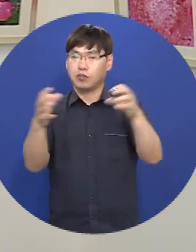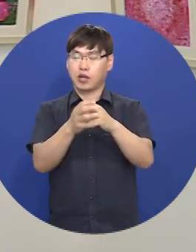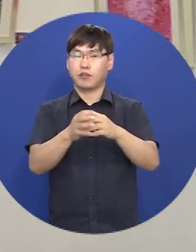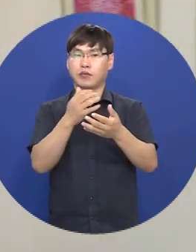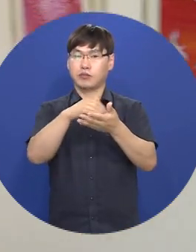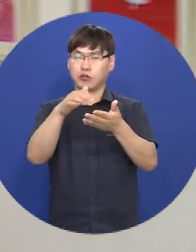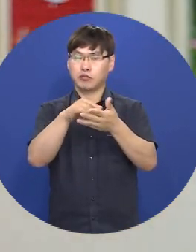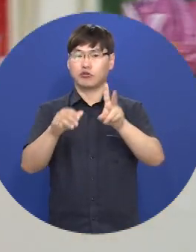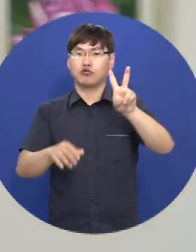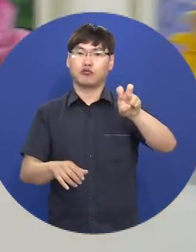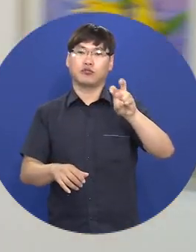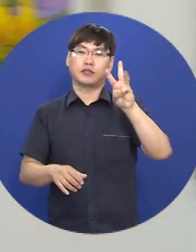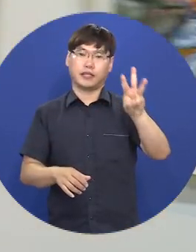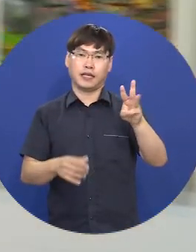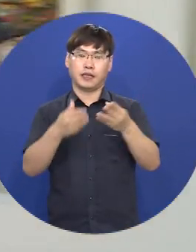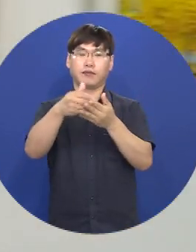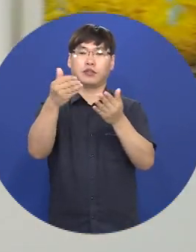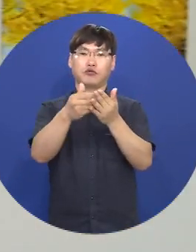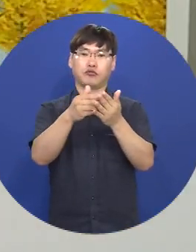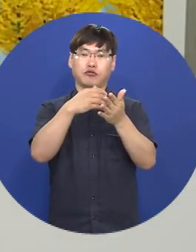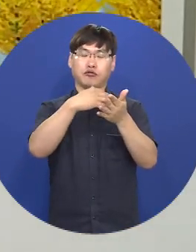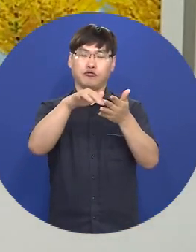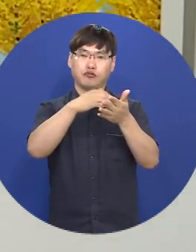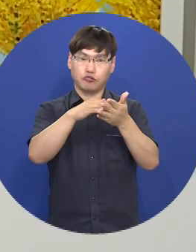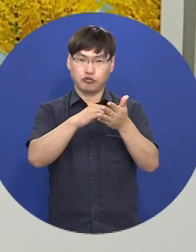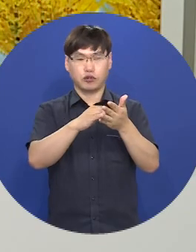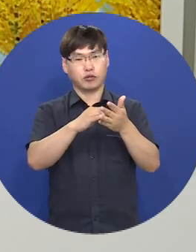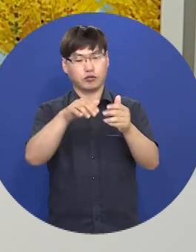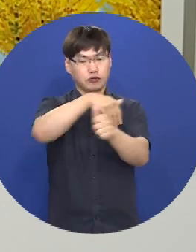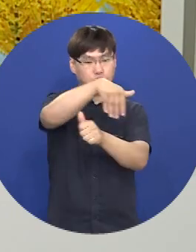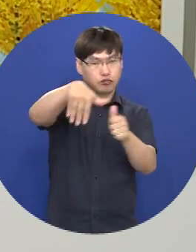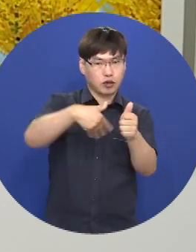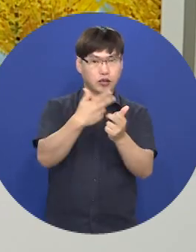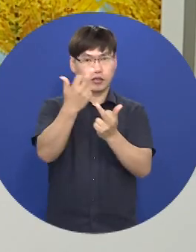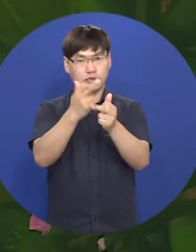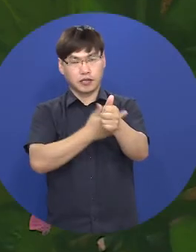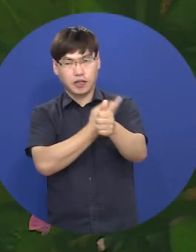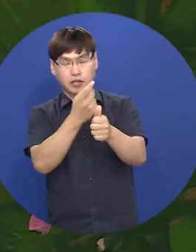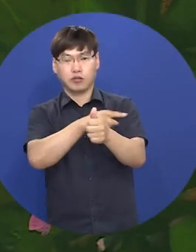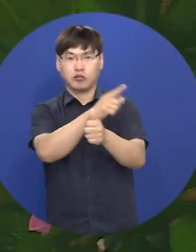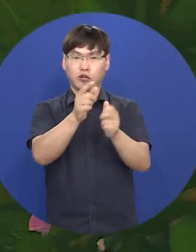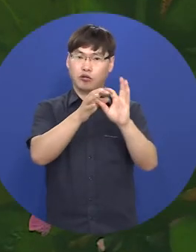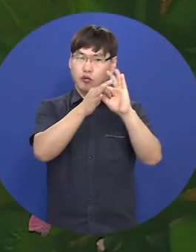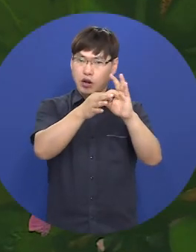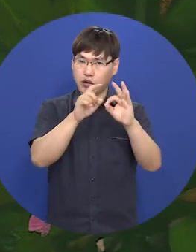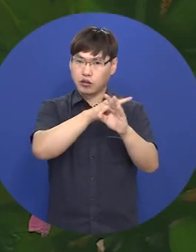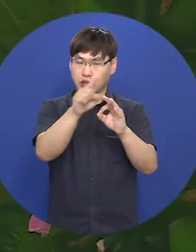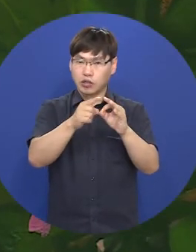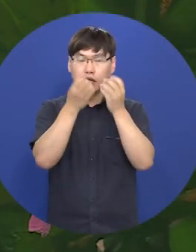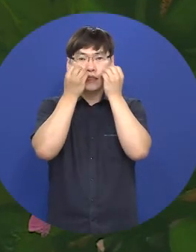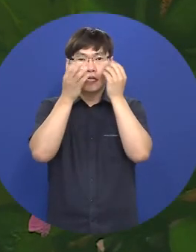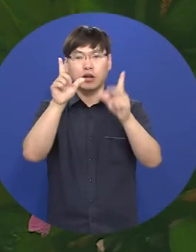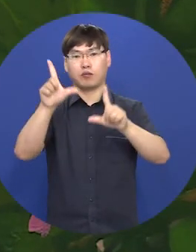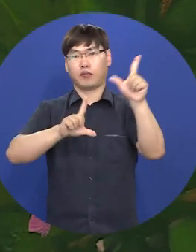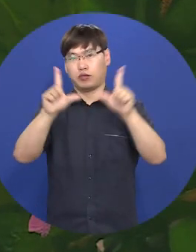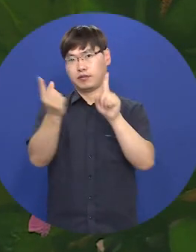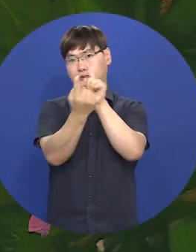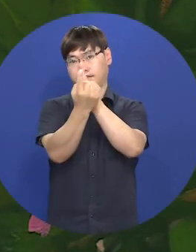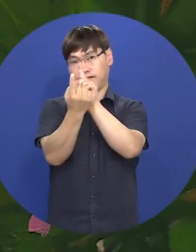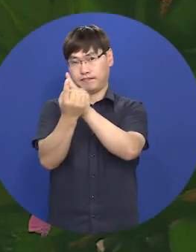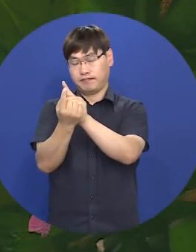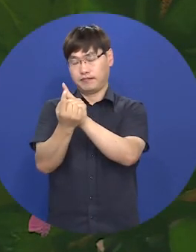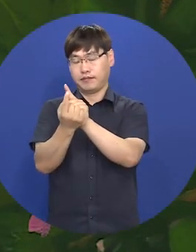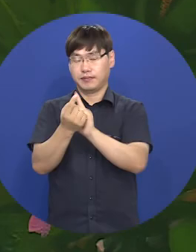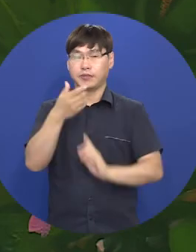23점으로 전시가 됐습니다. 평창의 풍경, 꽃, 정물들을 담아 평창의 새로운 모습을 작품으로 볼 수